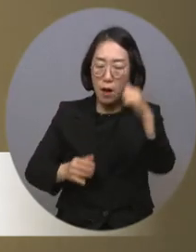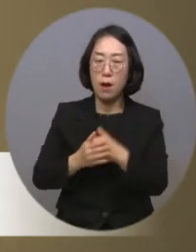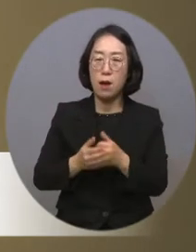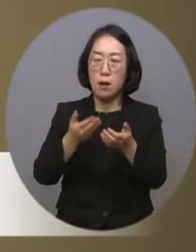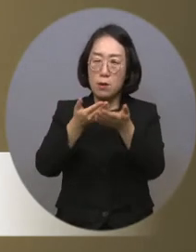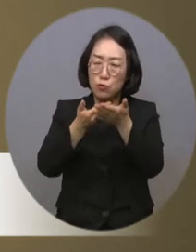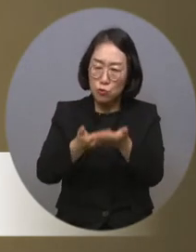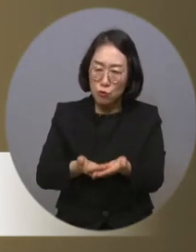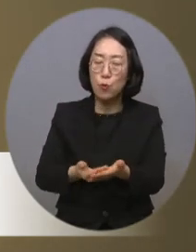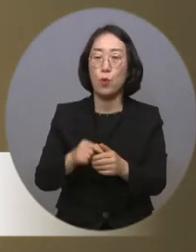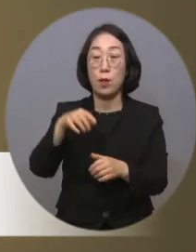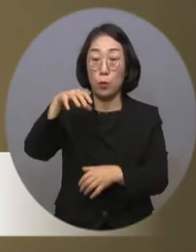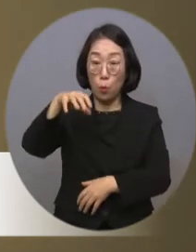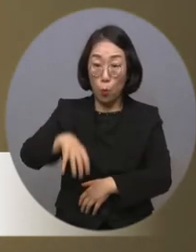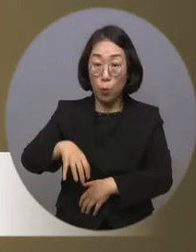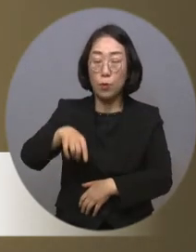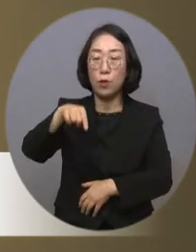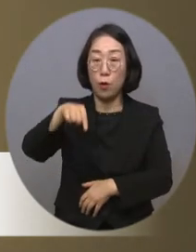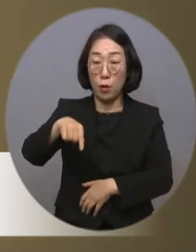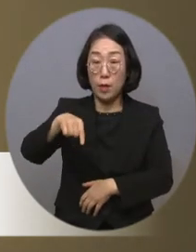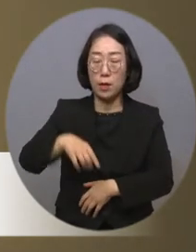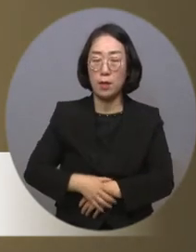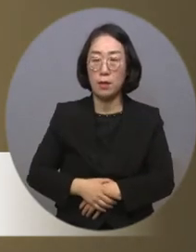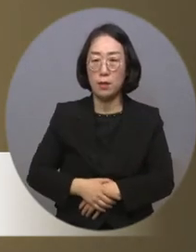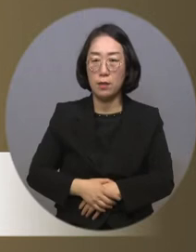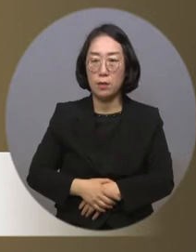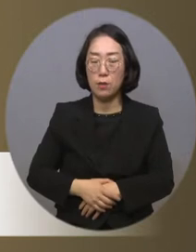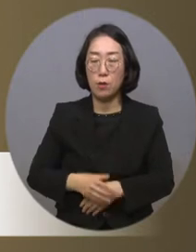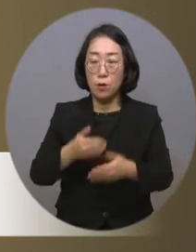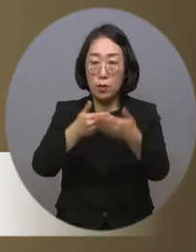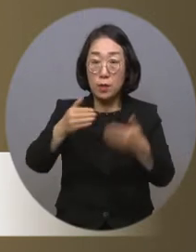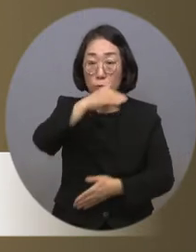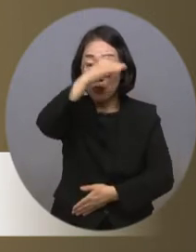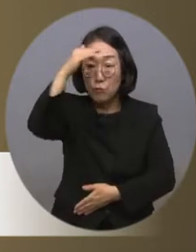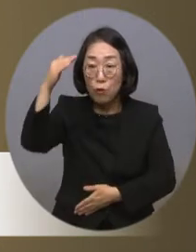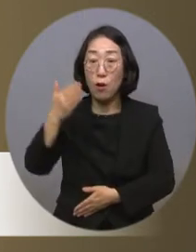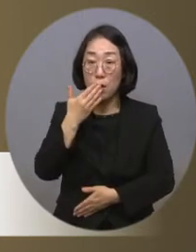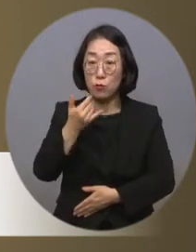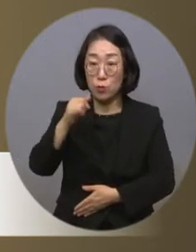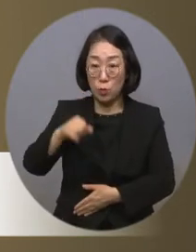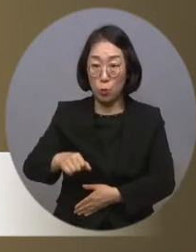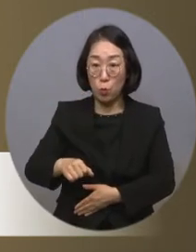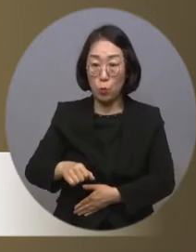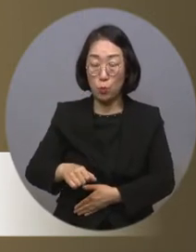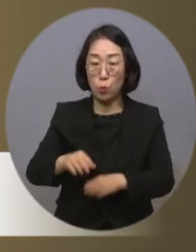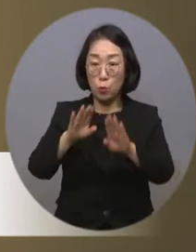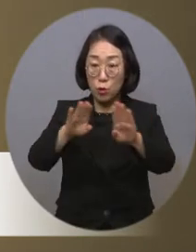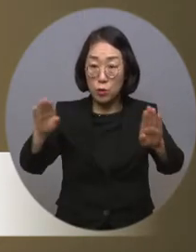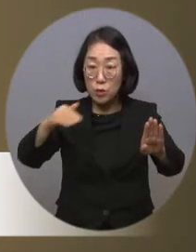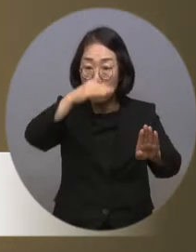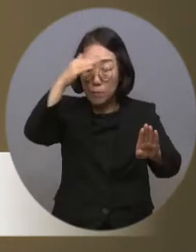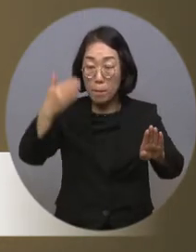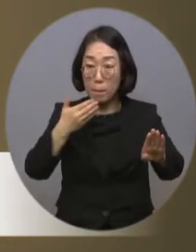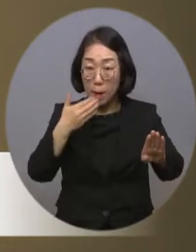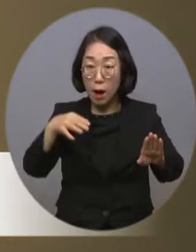의미가 있는 이런 곳에서 이런 갤러리가 생기고 또 전시회를 한다고 하는 게